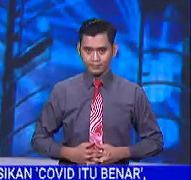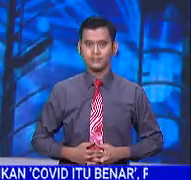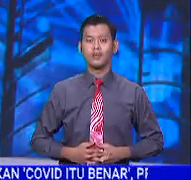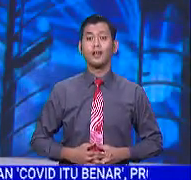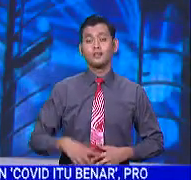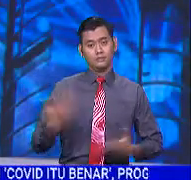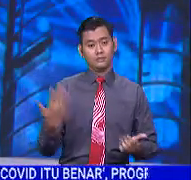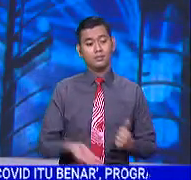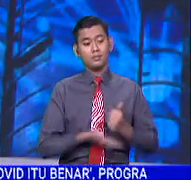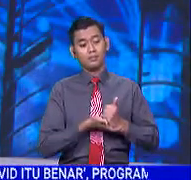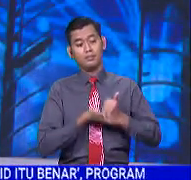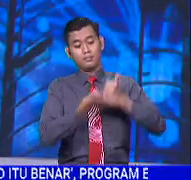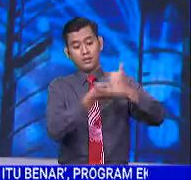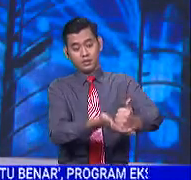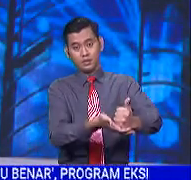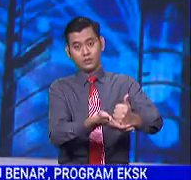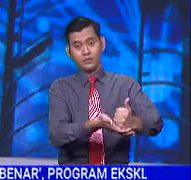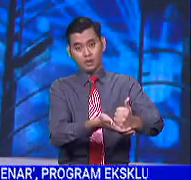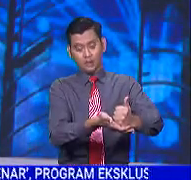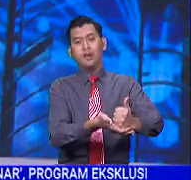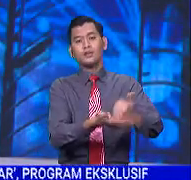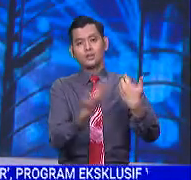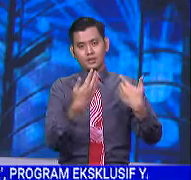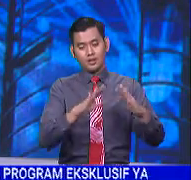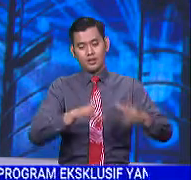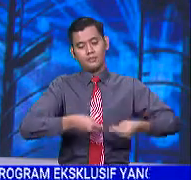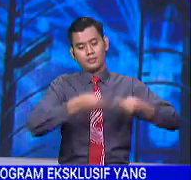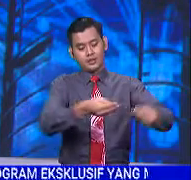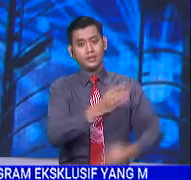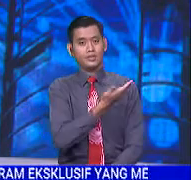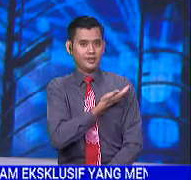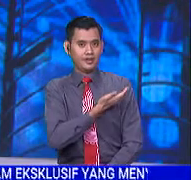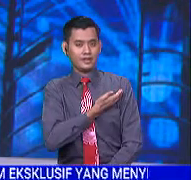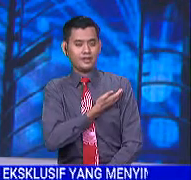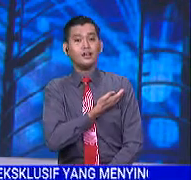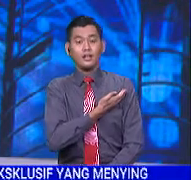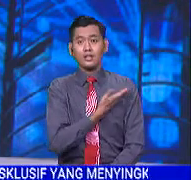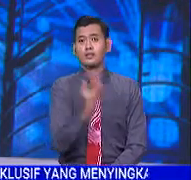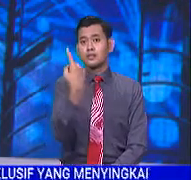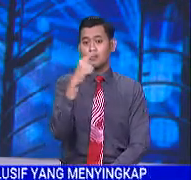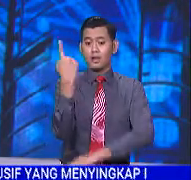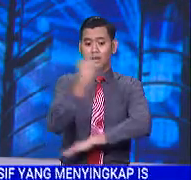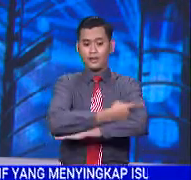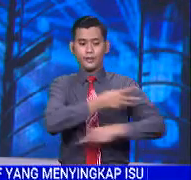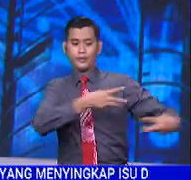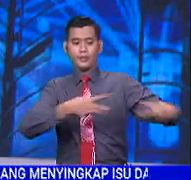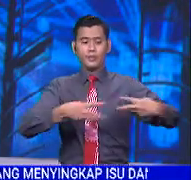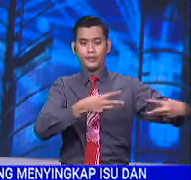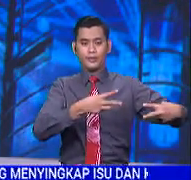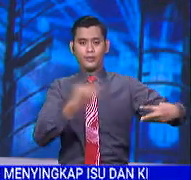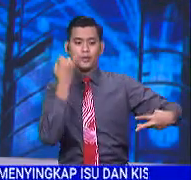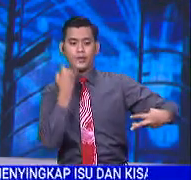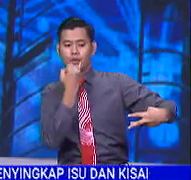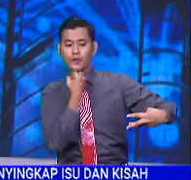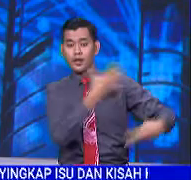baik bantuan kemanusiaan Mula masuk ke semenanjung Gaza selepas 11 hari pertempuran antara tentera rejim Zionis Israel